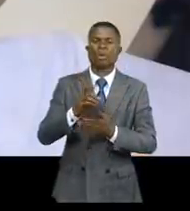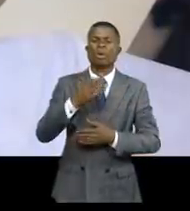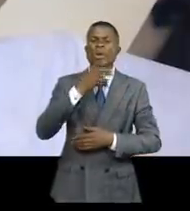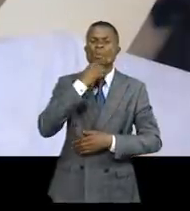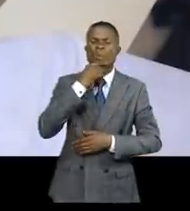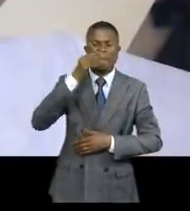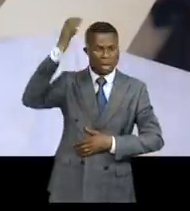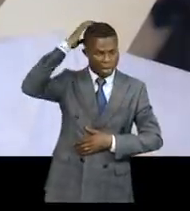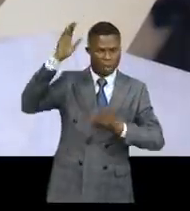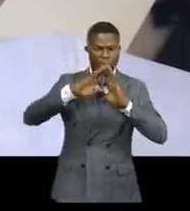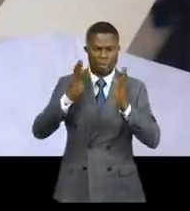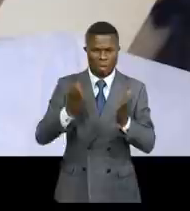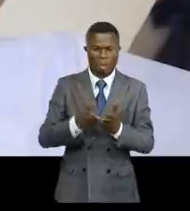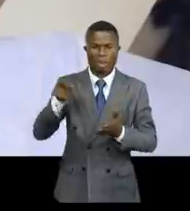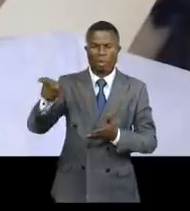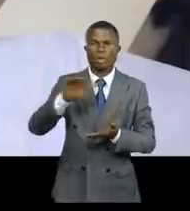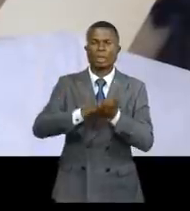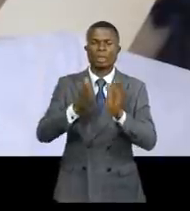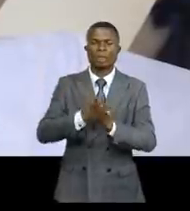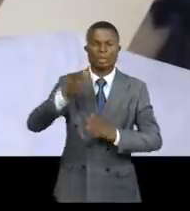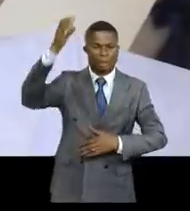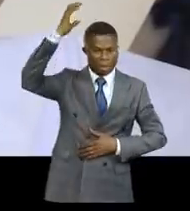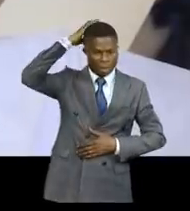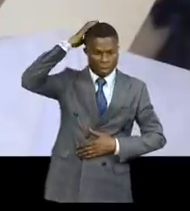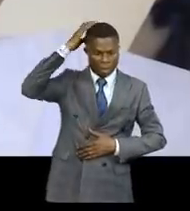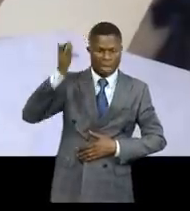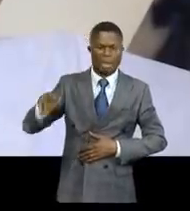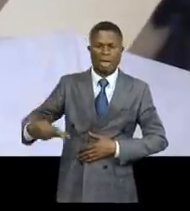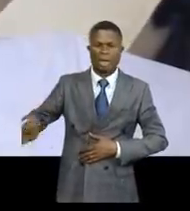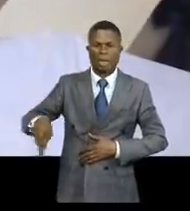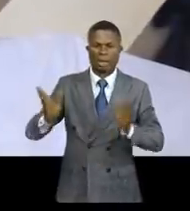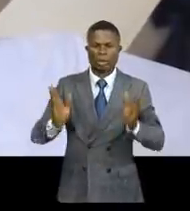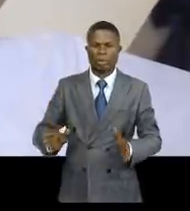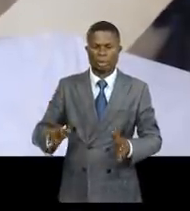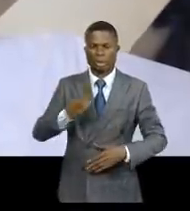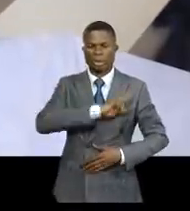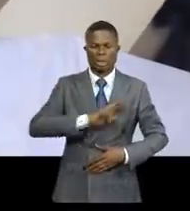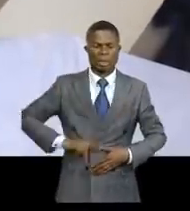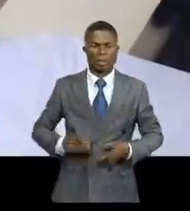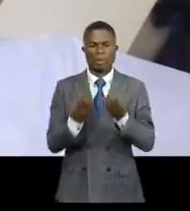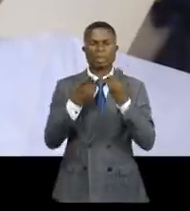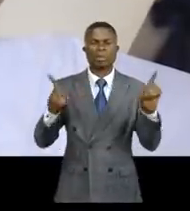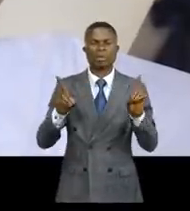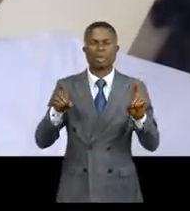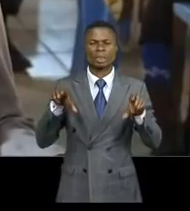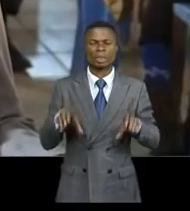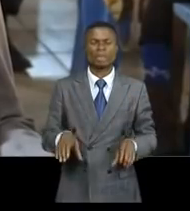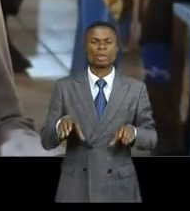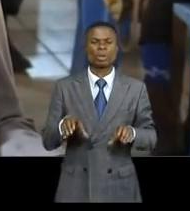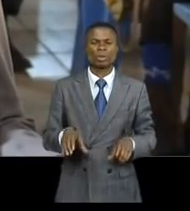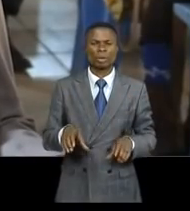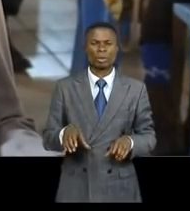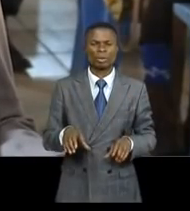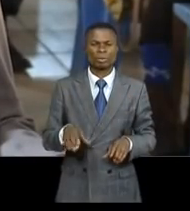est évêque régionnaire de la République démocratique du Congo par